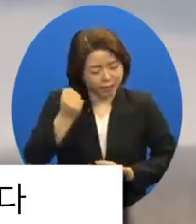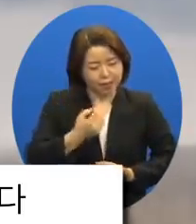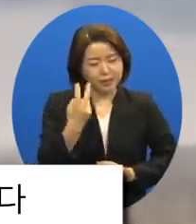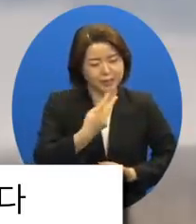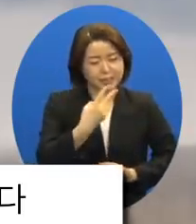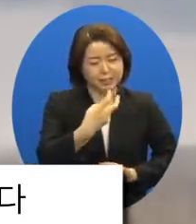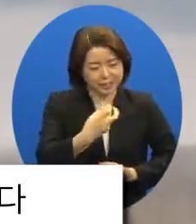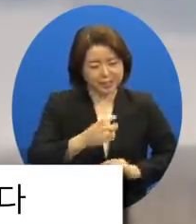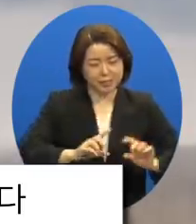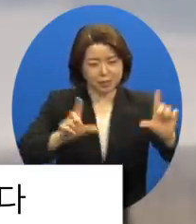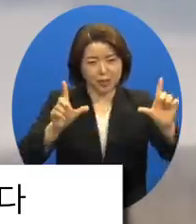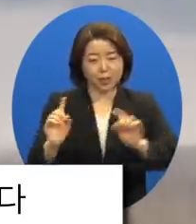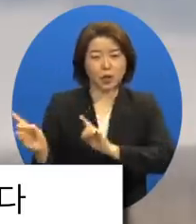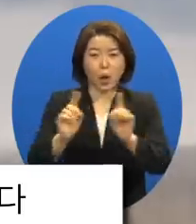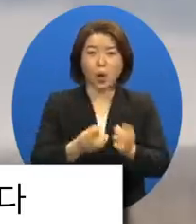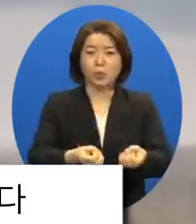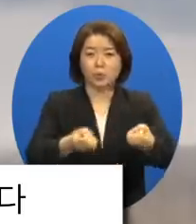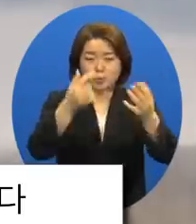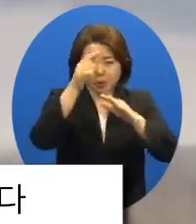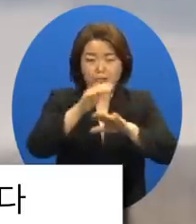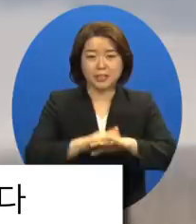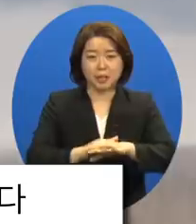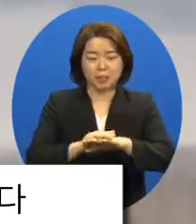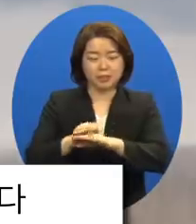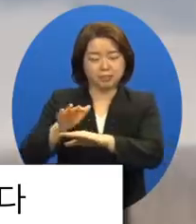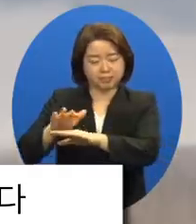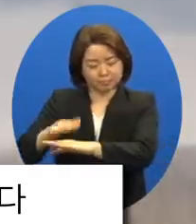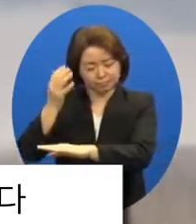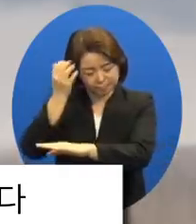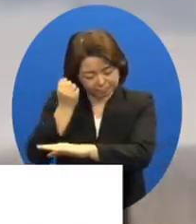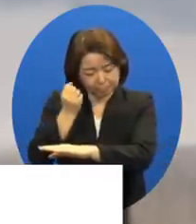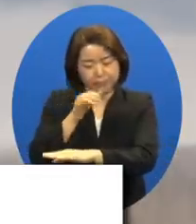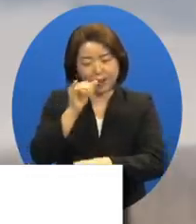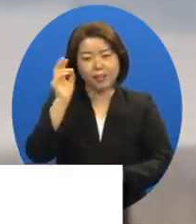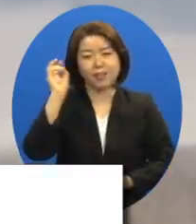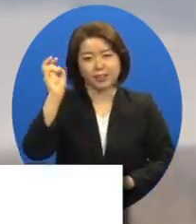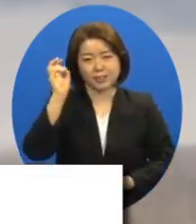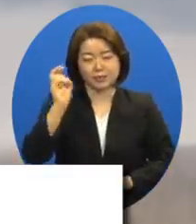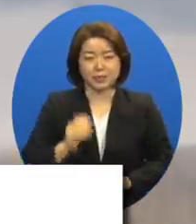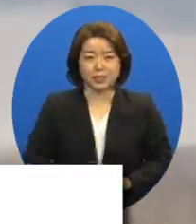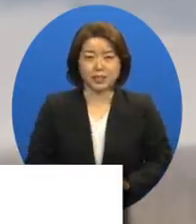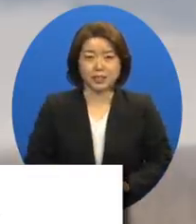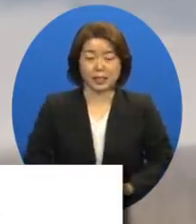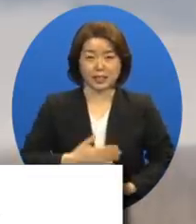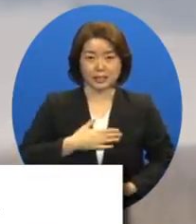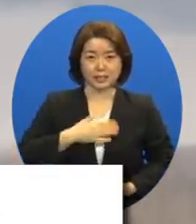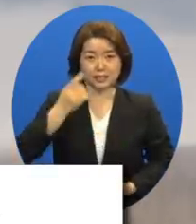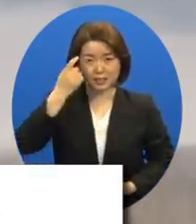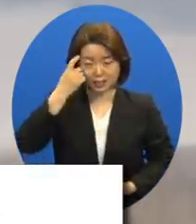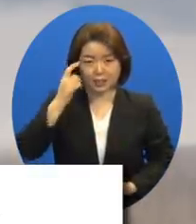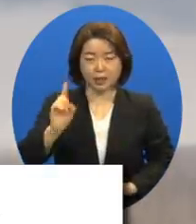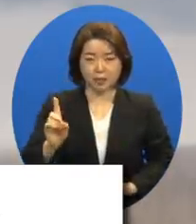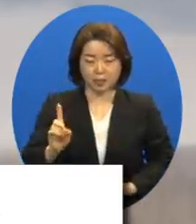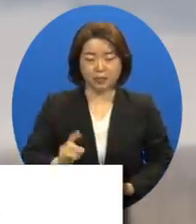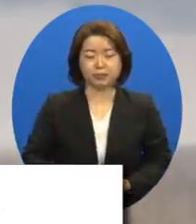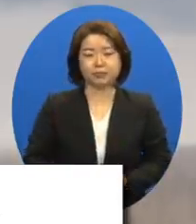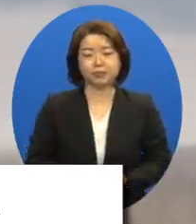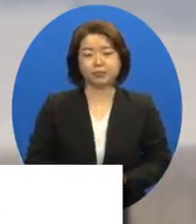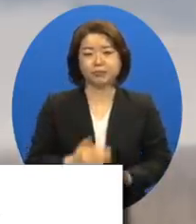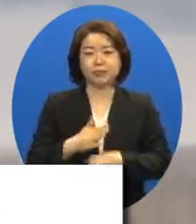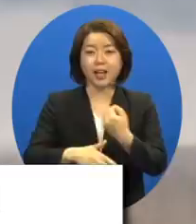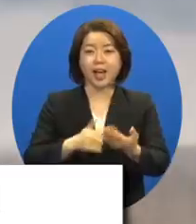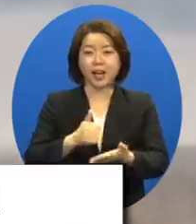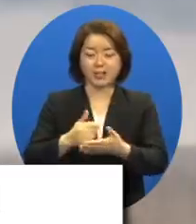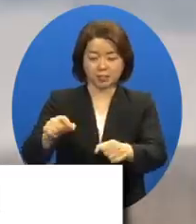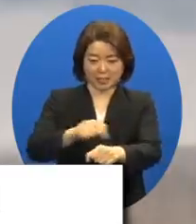2부 핥을 대회는 기억이 날 겁니다 저는 생각하기를 그래서 하나님이 아주 특별한